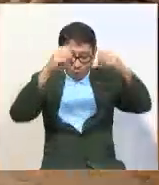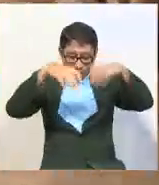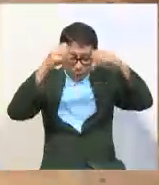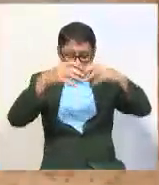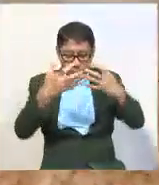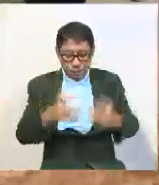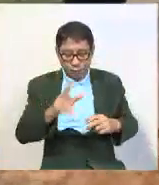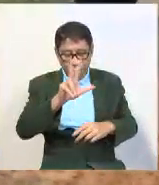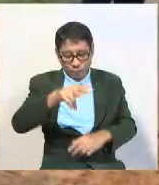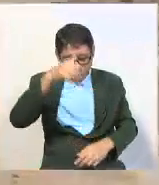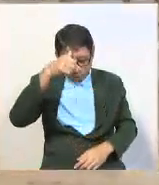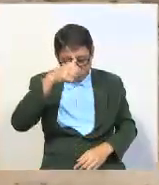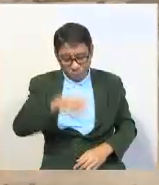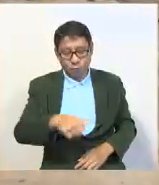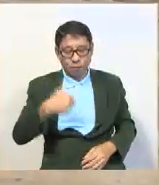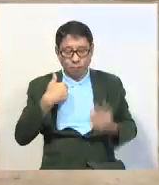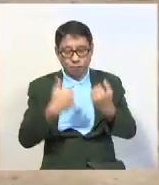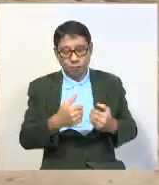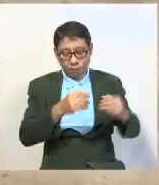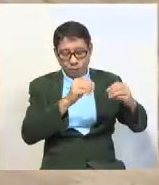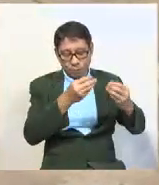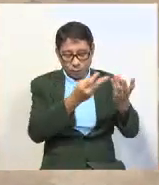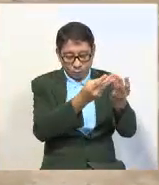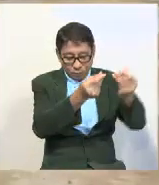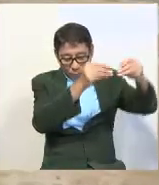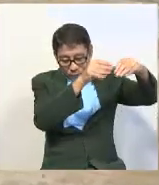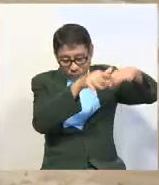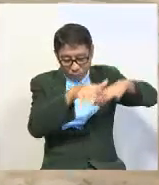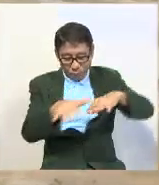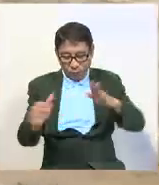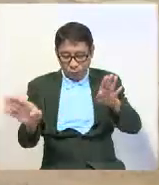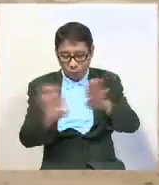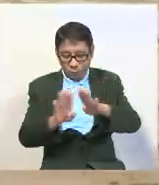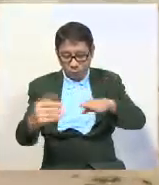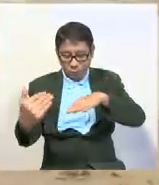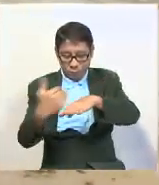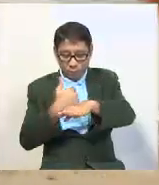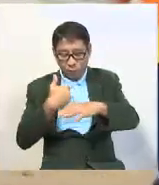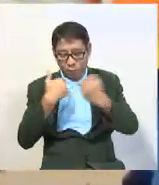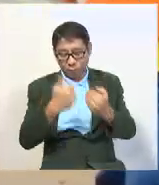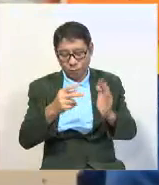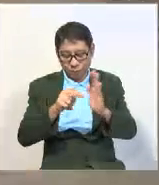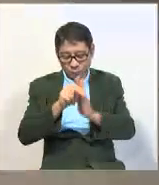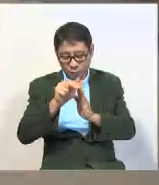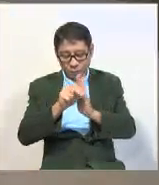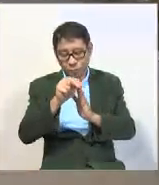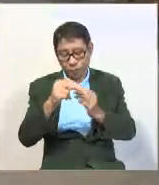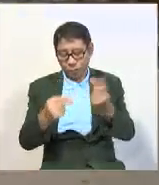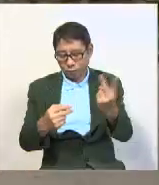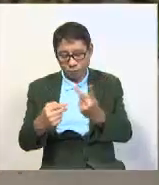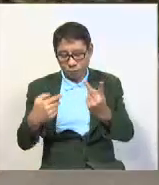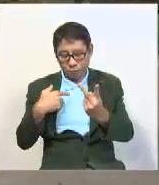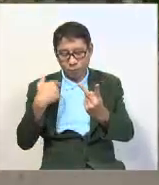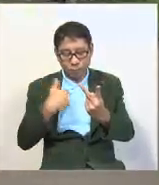นื่องกัน 2-3 วันที่ผ่านมาจึงเกิดดินสไลด์ลงมาปิดทับเส้นทางจราจรในพื้นที่อำเภอปัว2จุดนะคะเจ้าหน้า